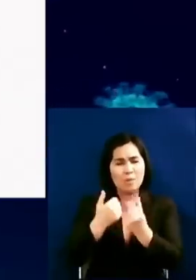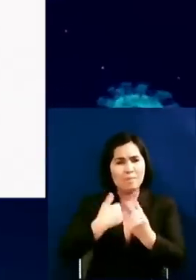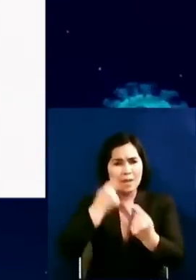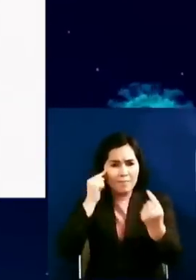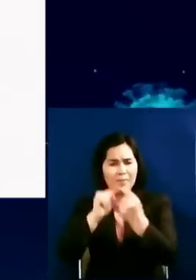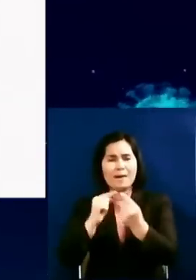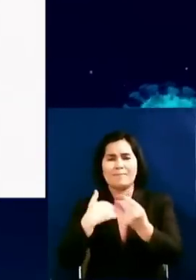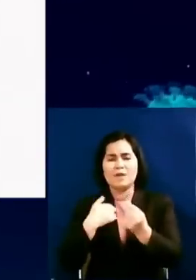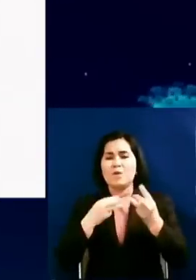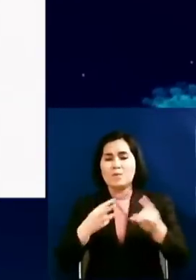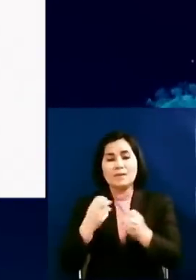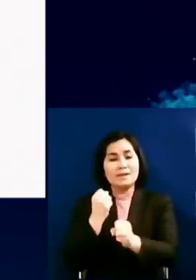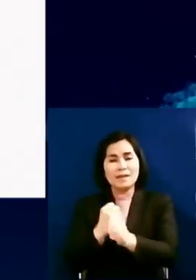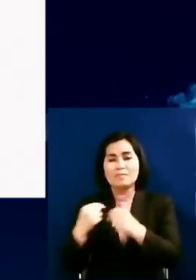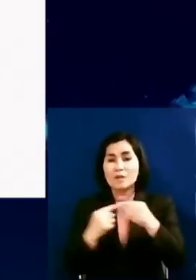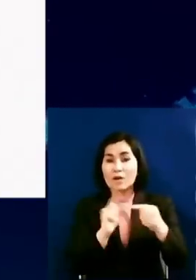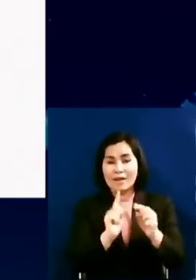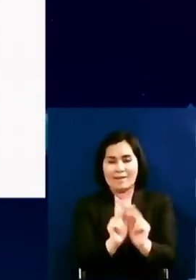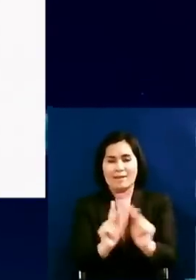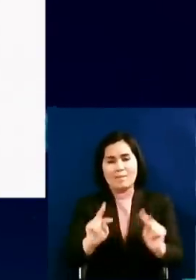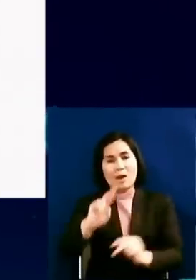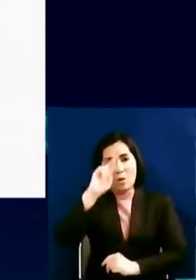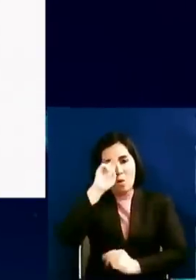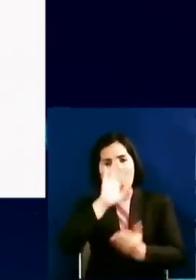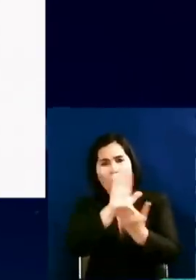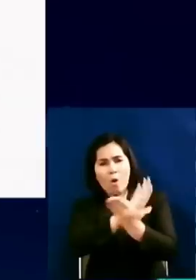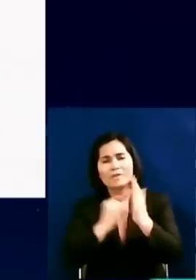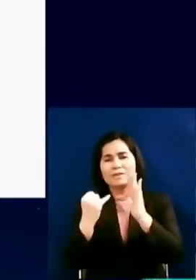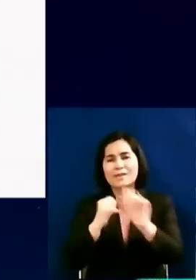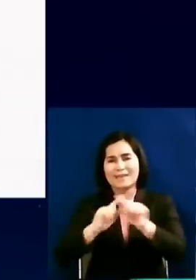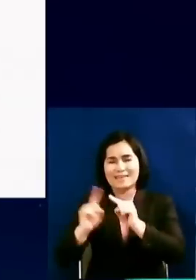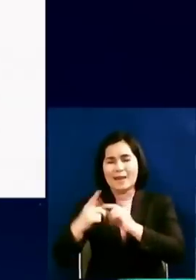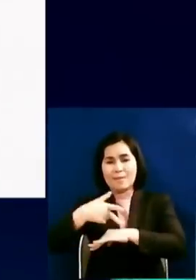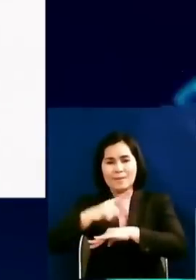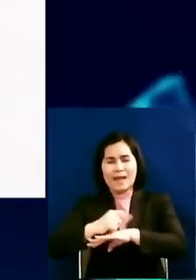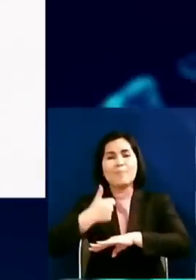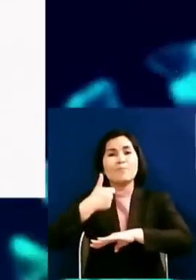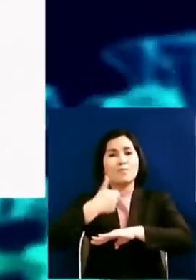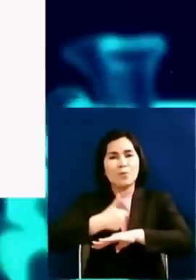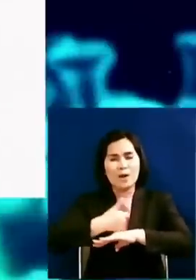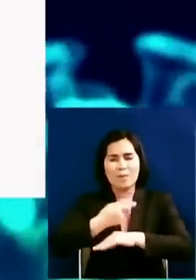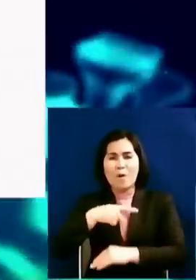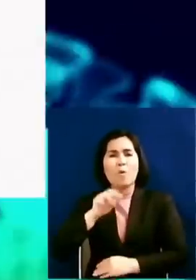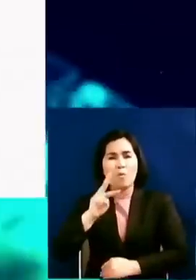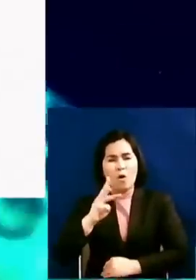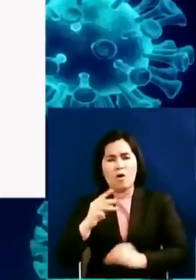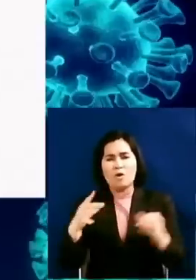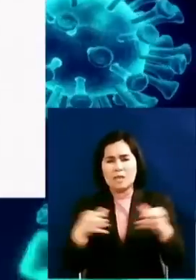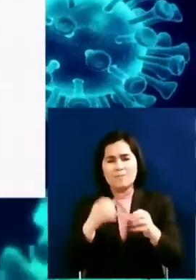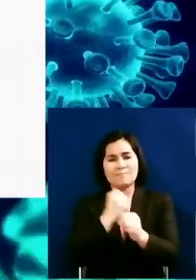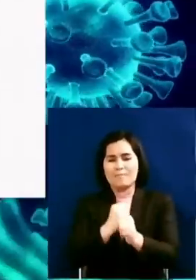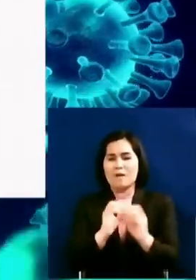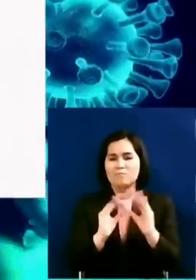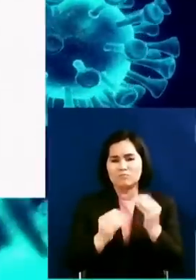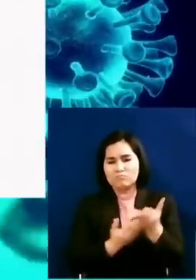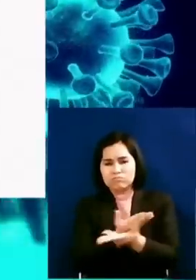สิ่งที่ดำเนินการก็คือคณะกรรมการโรคติดต่อจังหวัดที่มีท่านผู้ว่าราชการเป็นประธานก็จะมีการประชุมทีมงานนะครับว่ากลุ่มเป้าหม